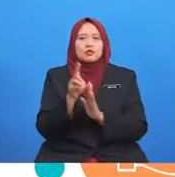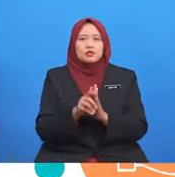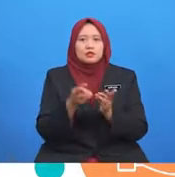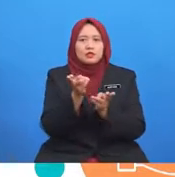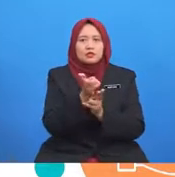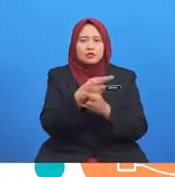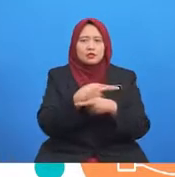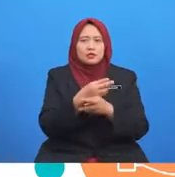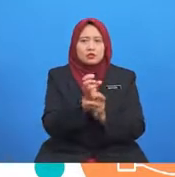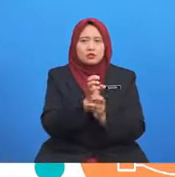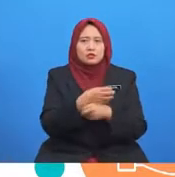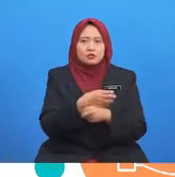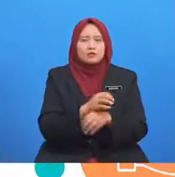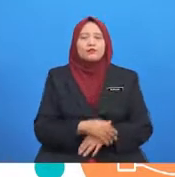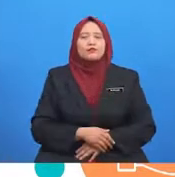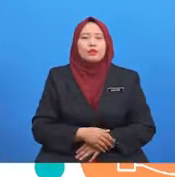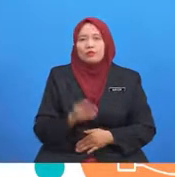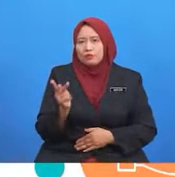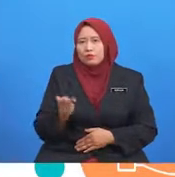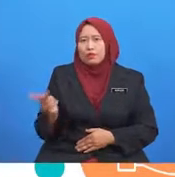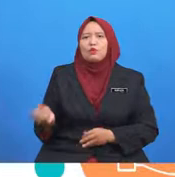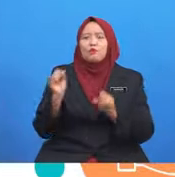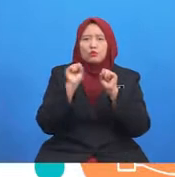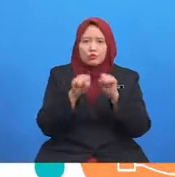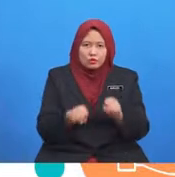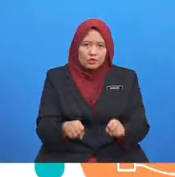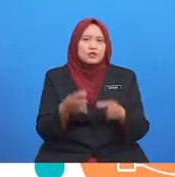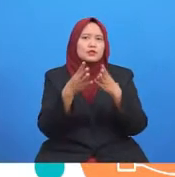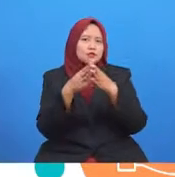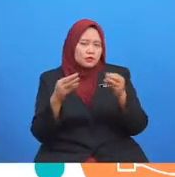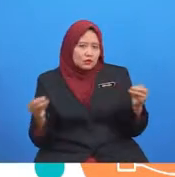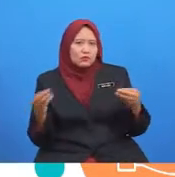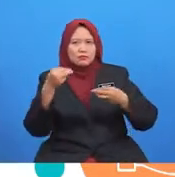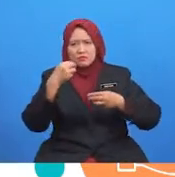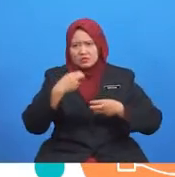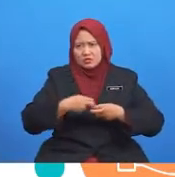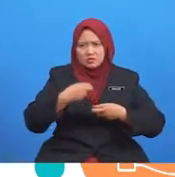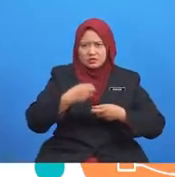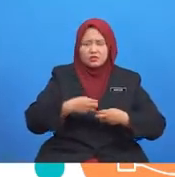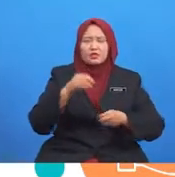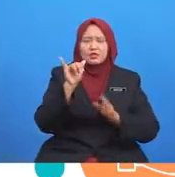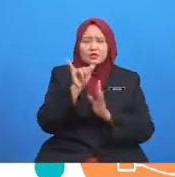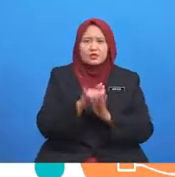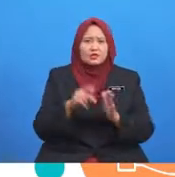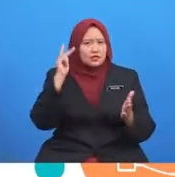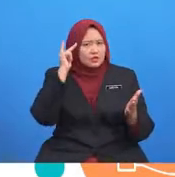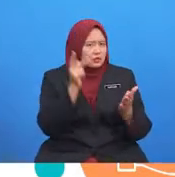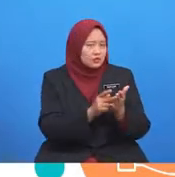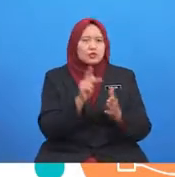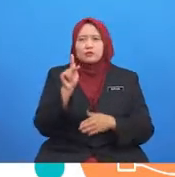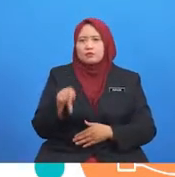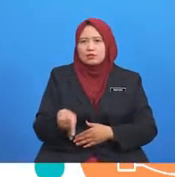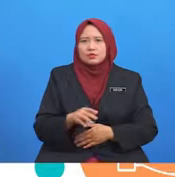Produk boleh menyelesaikan masalah yang dikenal pasti. Dan aspek kajian terakhir pada produk sedia ada